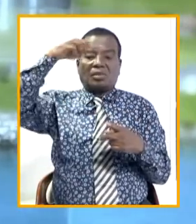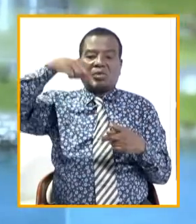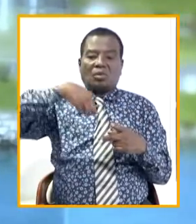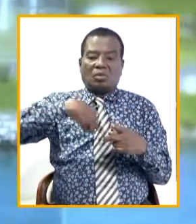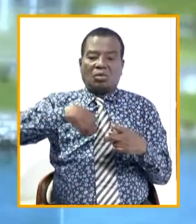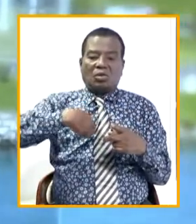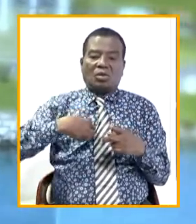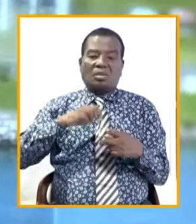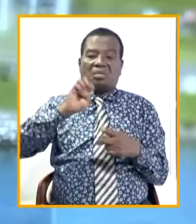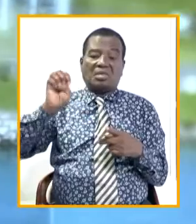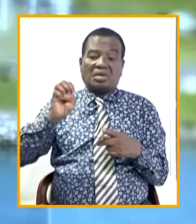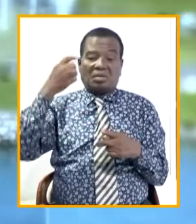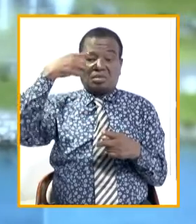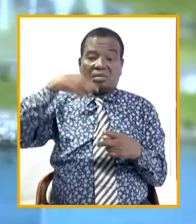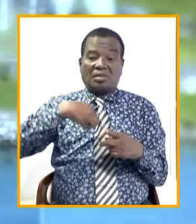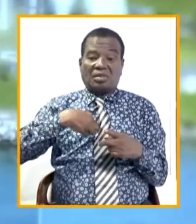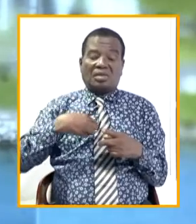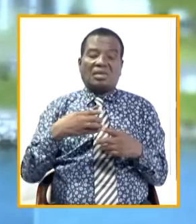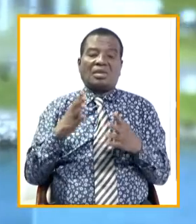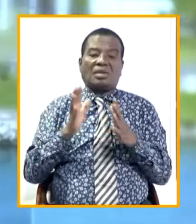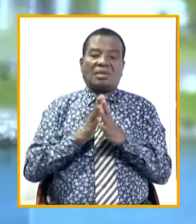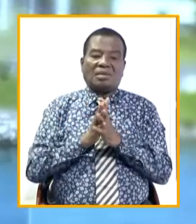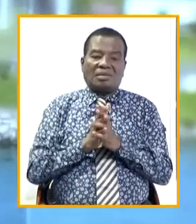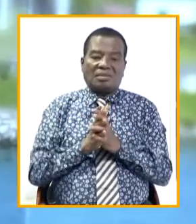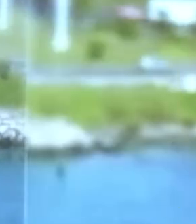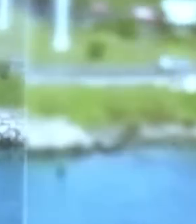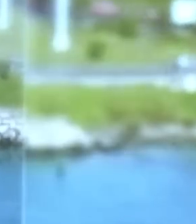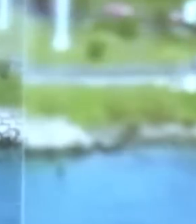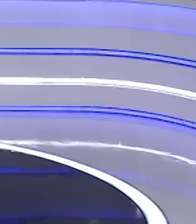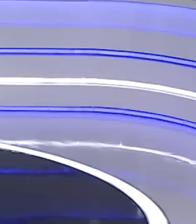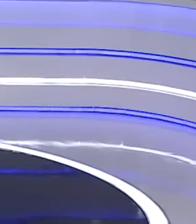février, sur RTI1. Ce sera la Saint-Valentin.